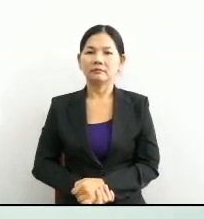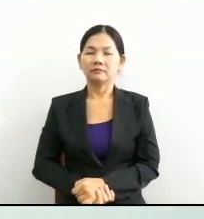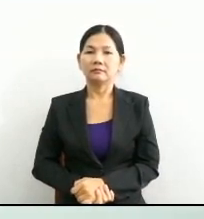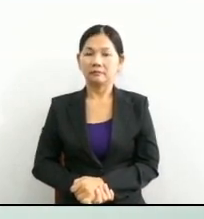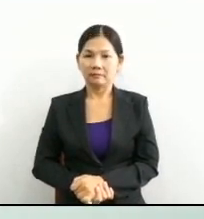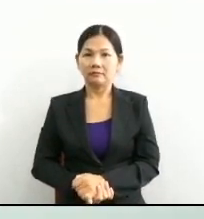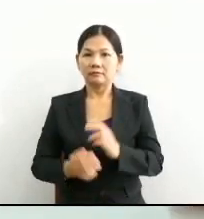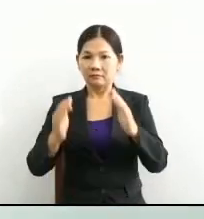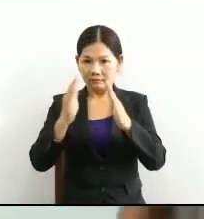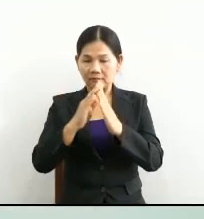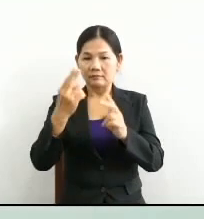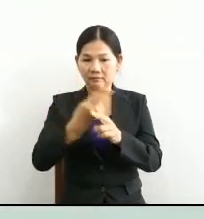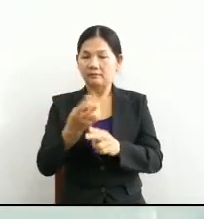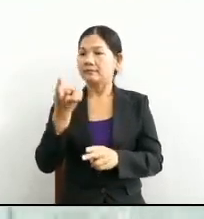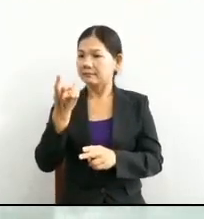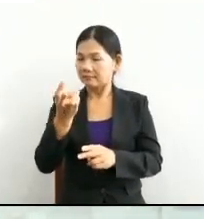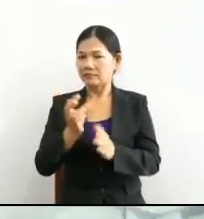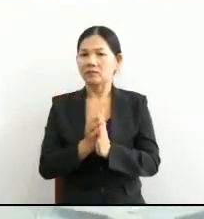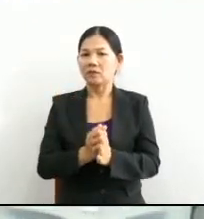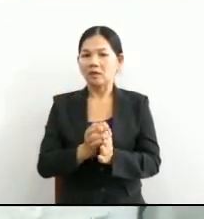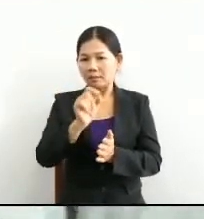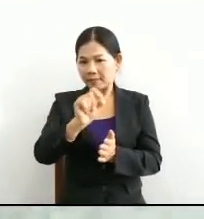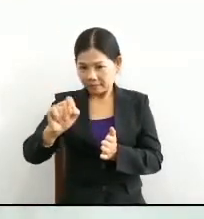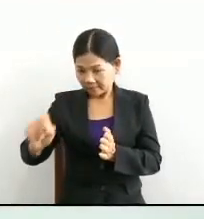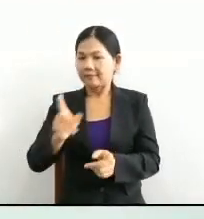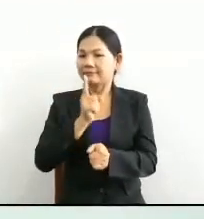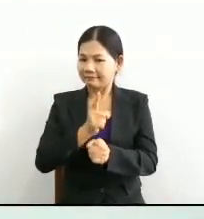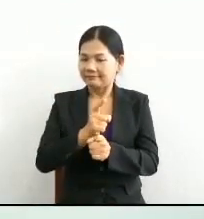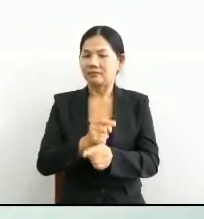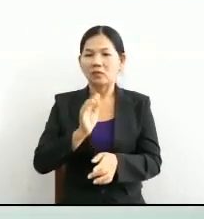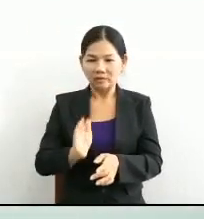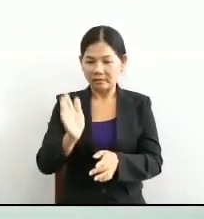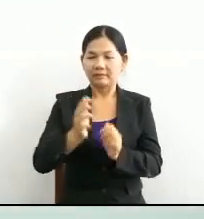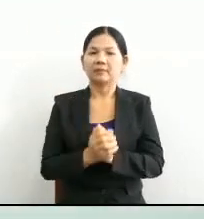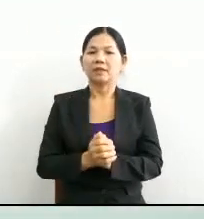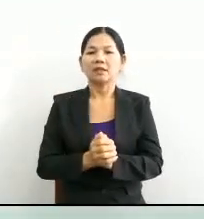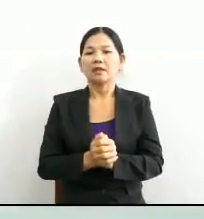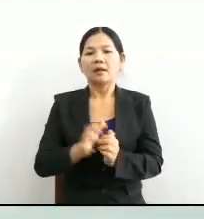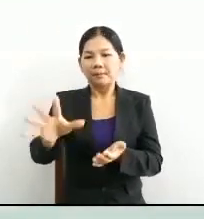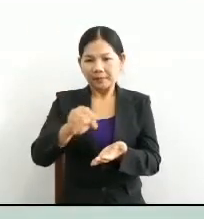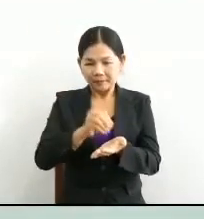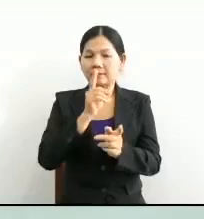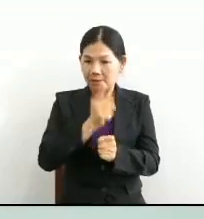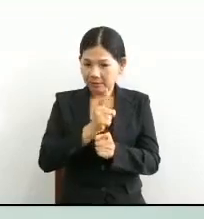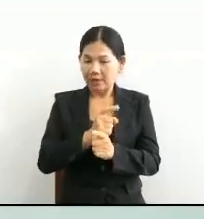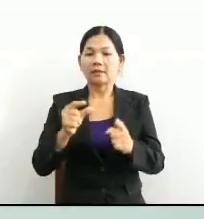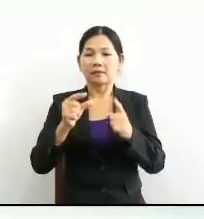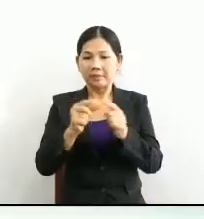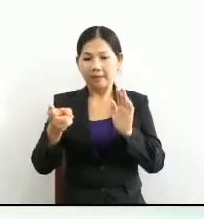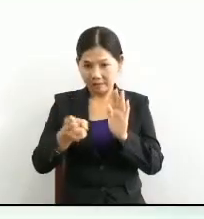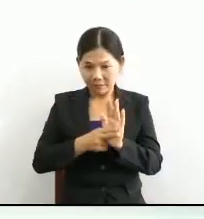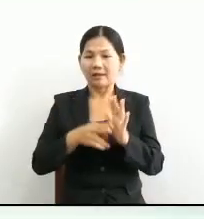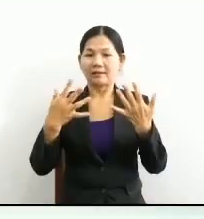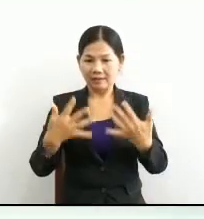chà lấy cái cặp tay dưỡng tay tê nhưng cô chưa tha con một cặp cho cặp bán toàn tê về liền là ổn à nhưng cô dùng khâm tha con một cặp cho chùm lọc bán trăm trớ nâng bà lo